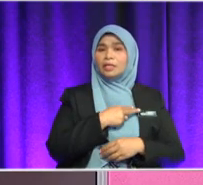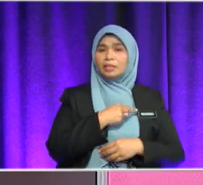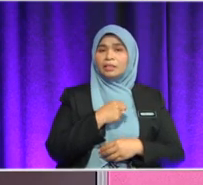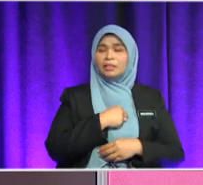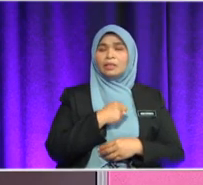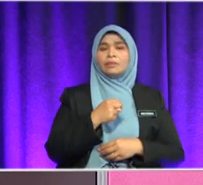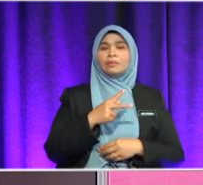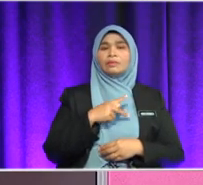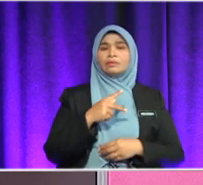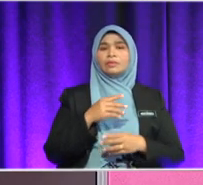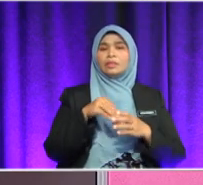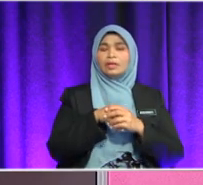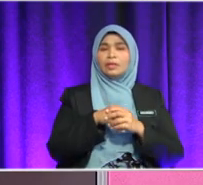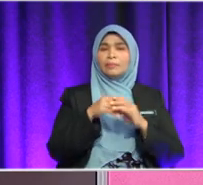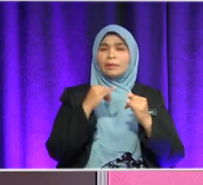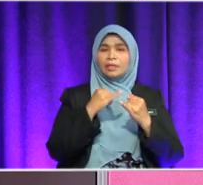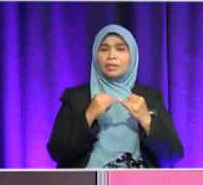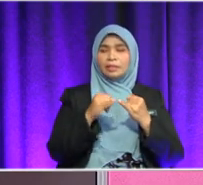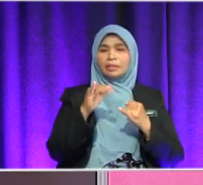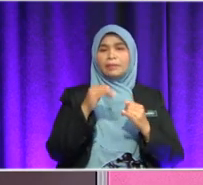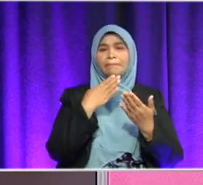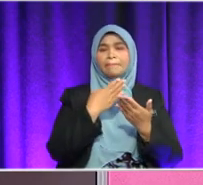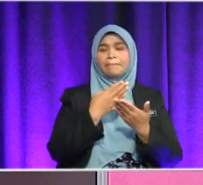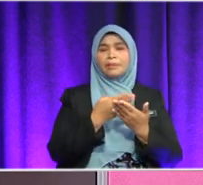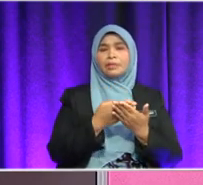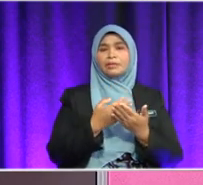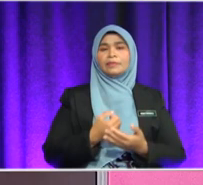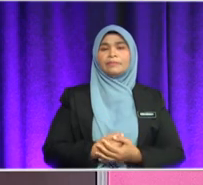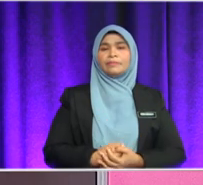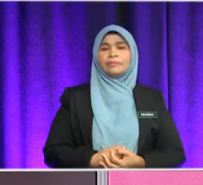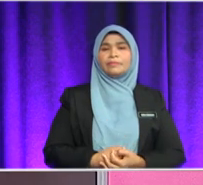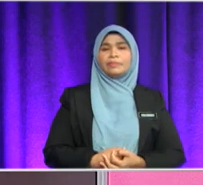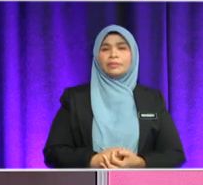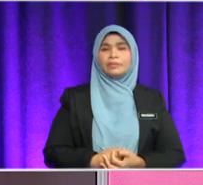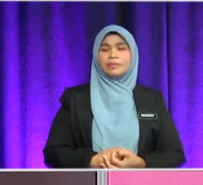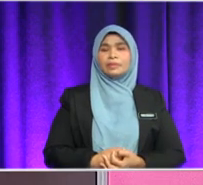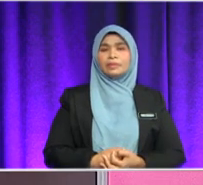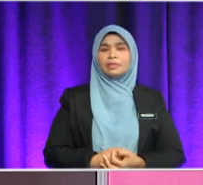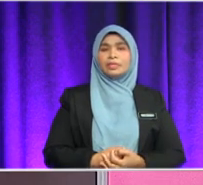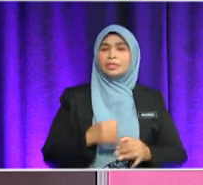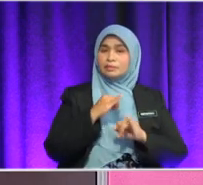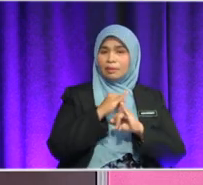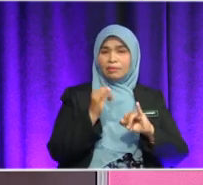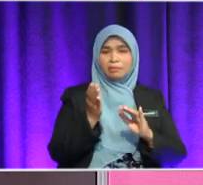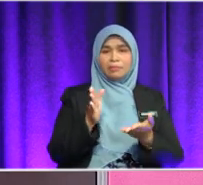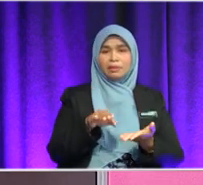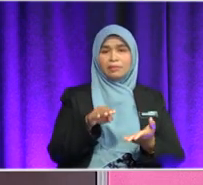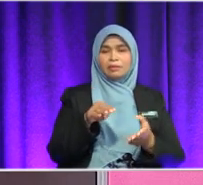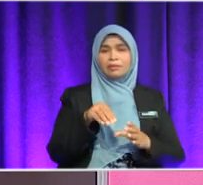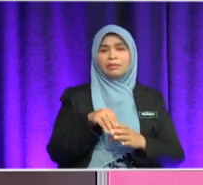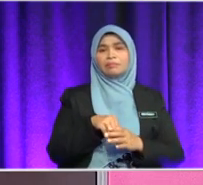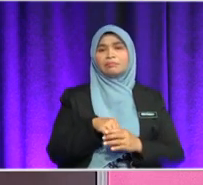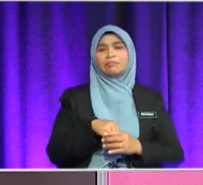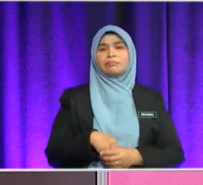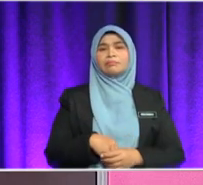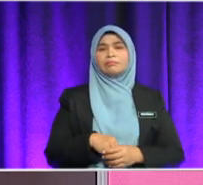akhiran yang baik akhiran yang baik pengakhiran yang baik jangan mati kita tengah buat kita